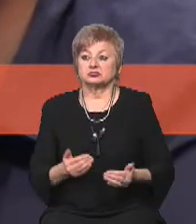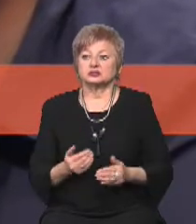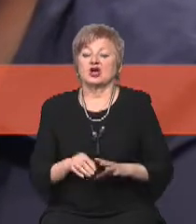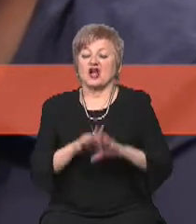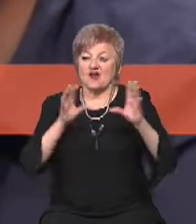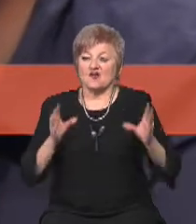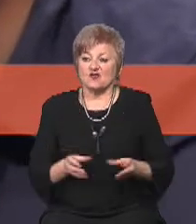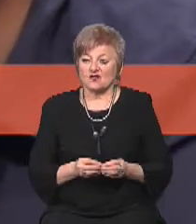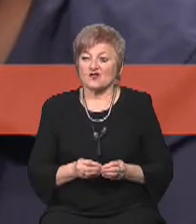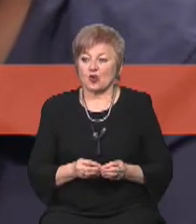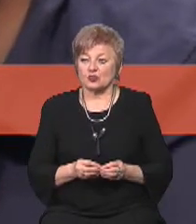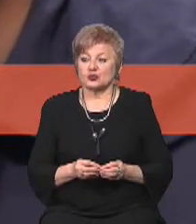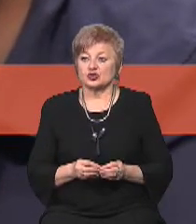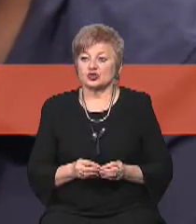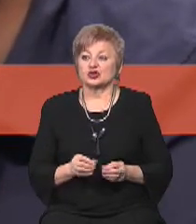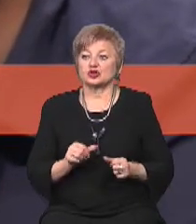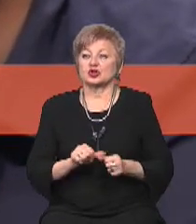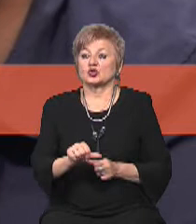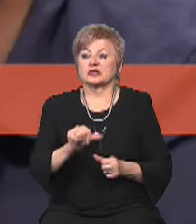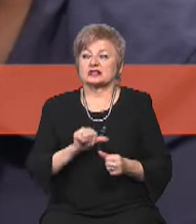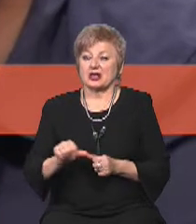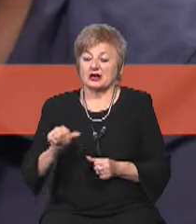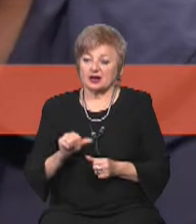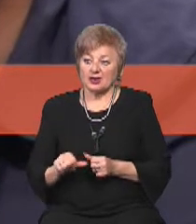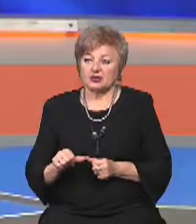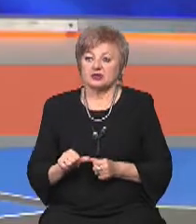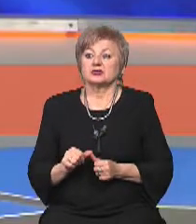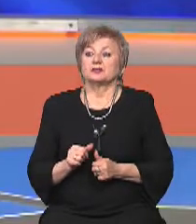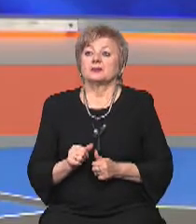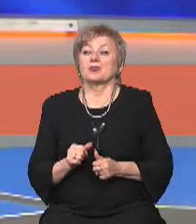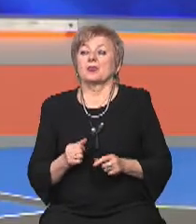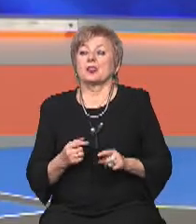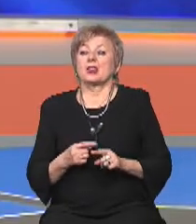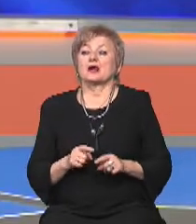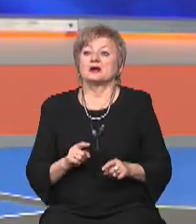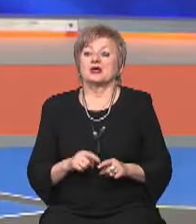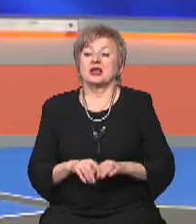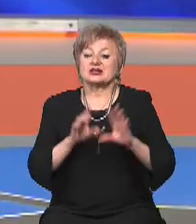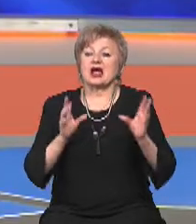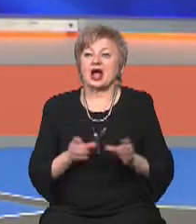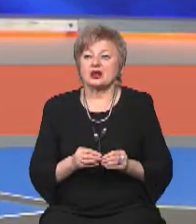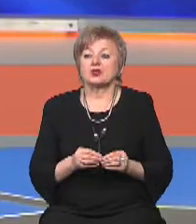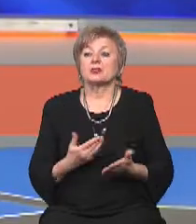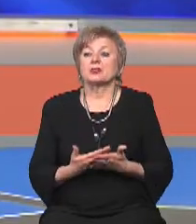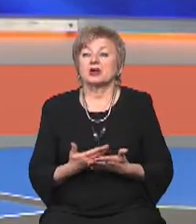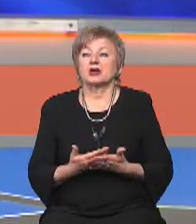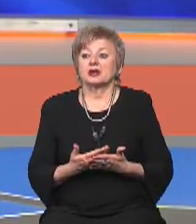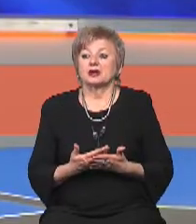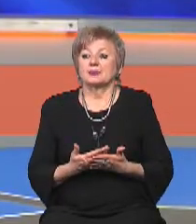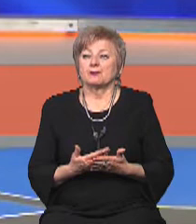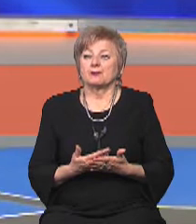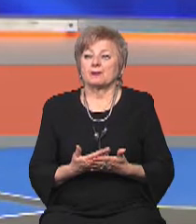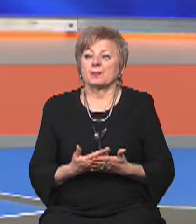значення, і ми саме будемо так і проводити окремо для цих категорій навчання. Проекти загального значення, ну, наприклад,